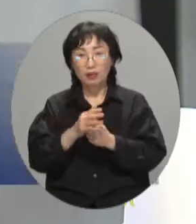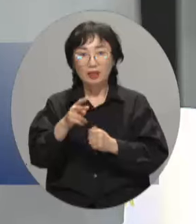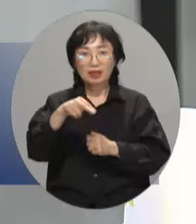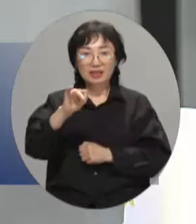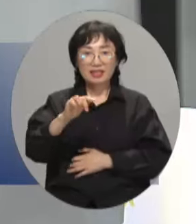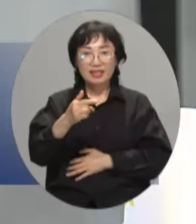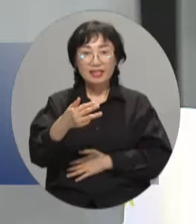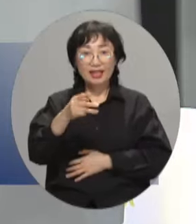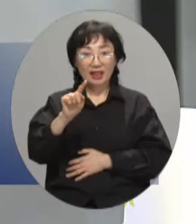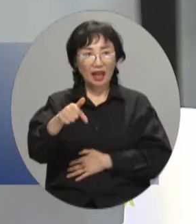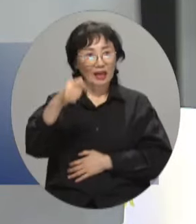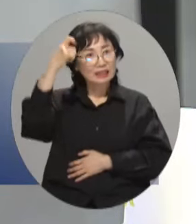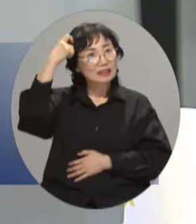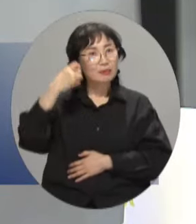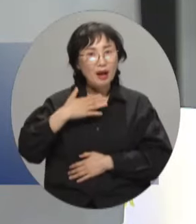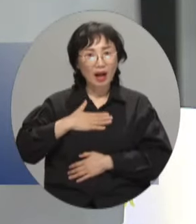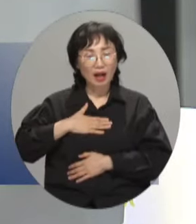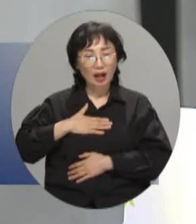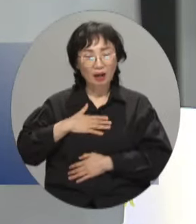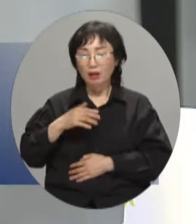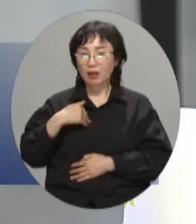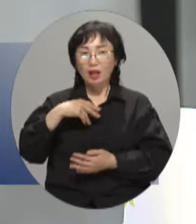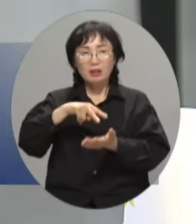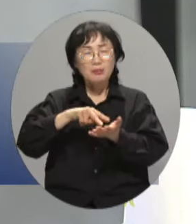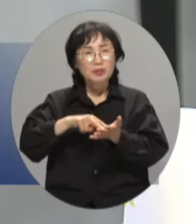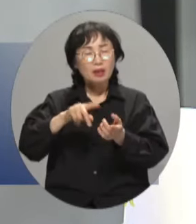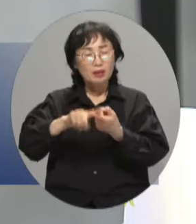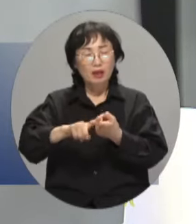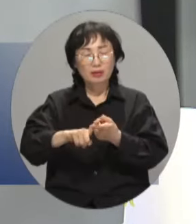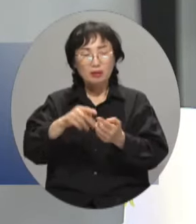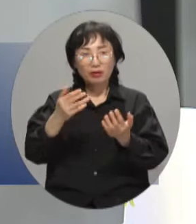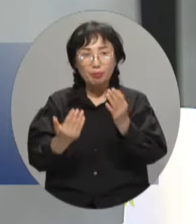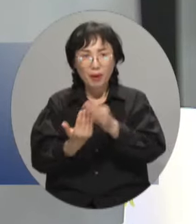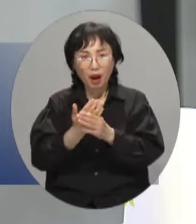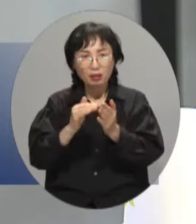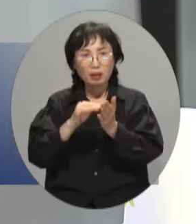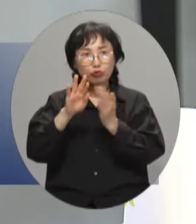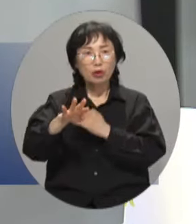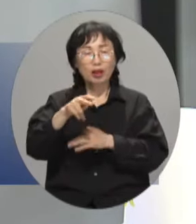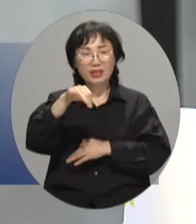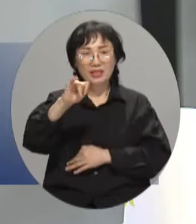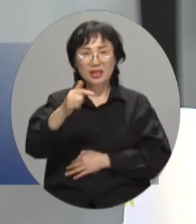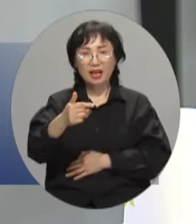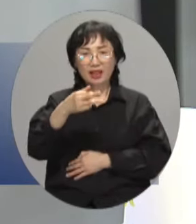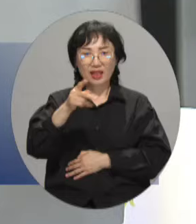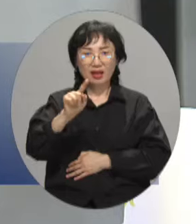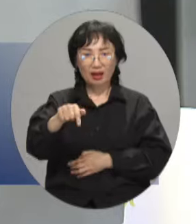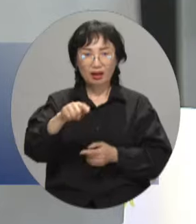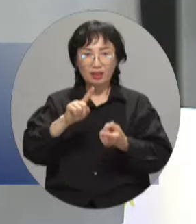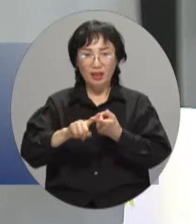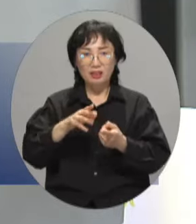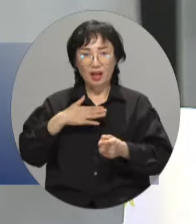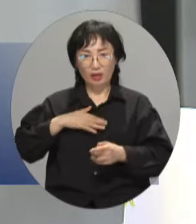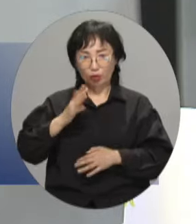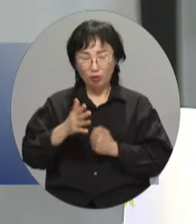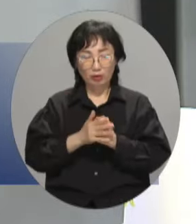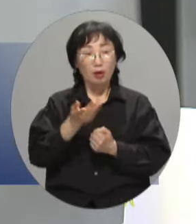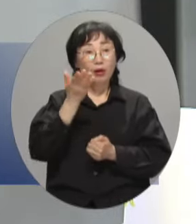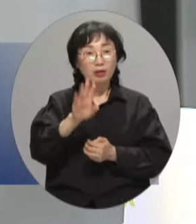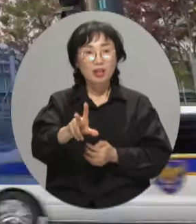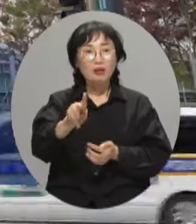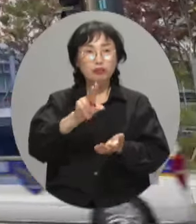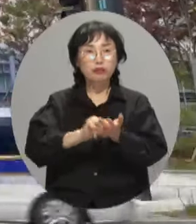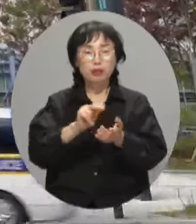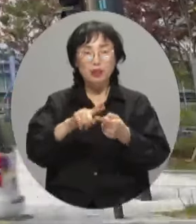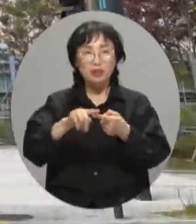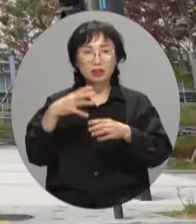개념을 알겠습니까? 몰라요. 저도 나중에 이 사건이 터지고 난 다음에 알았습니다. 근데 문제는 책임질 수 있는 사람이 한 명도 없다는